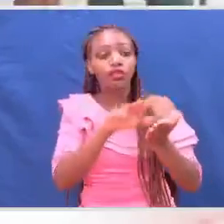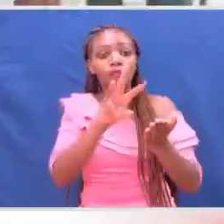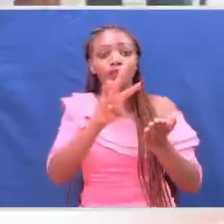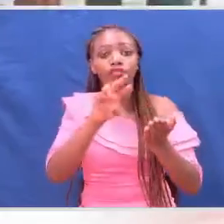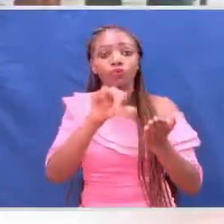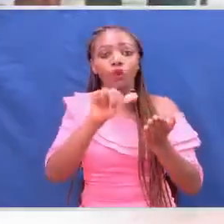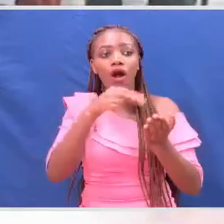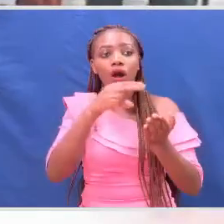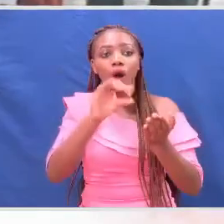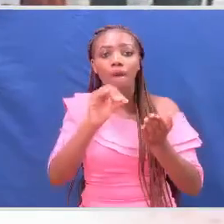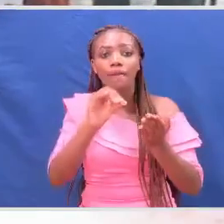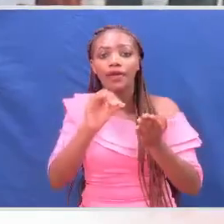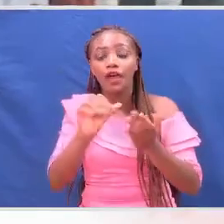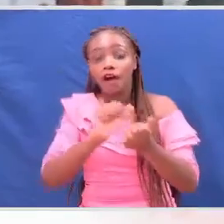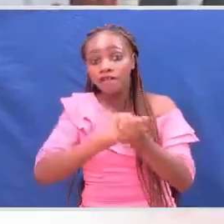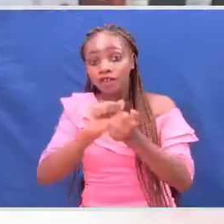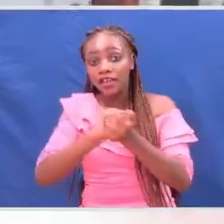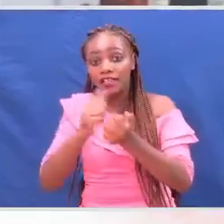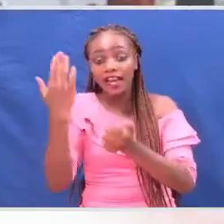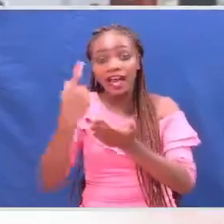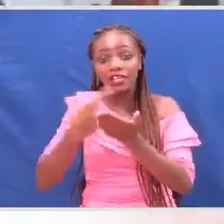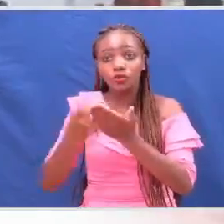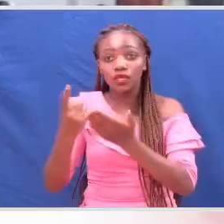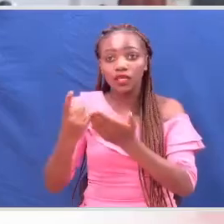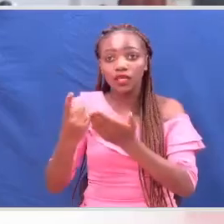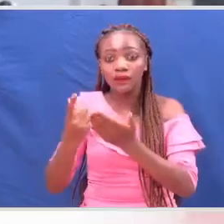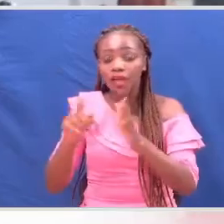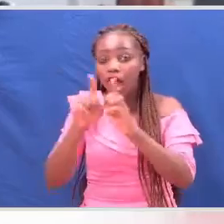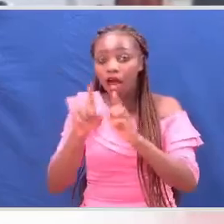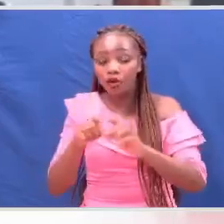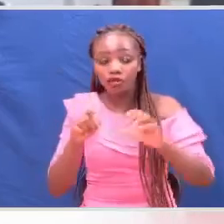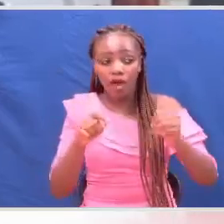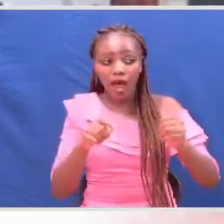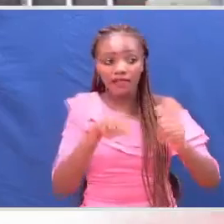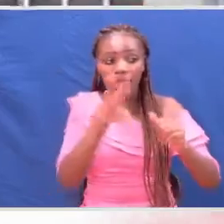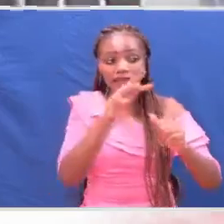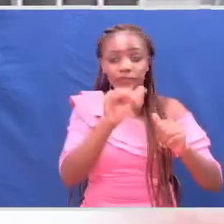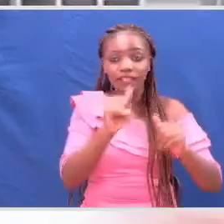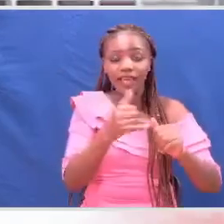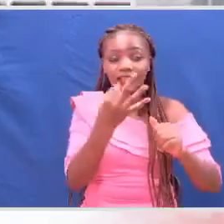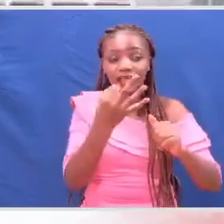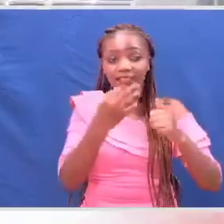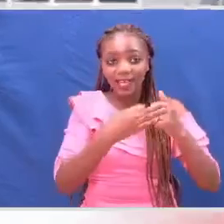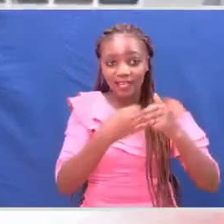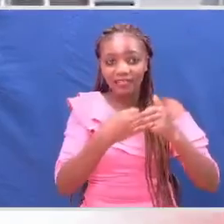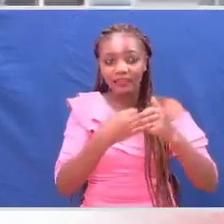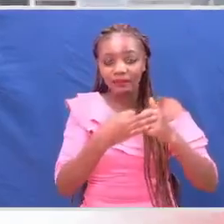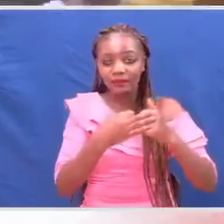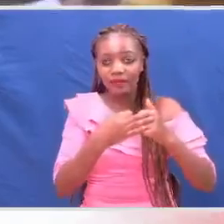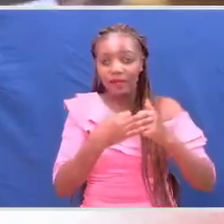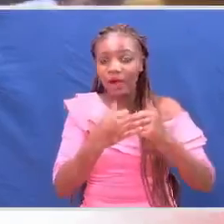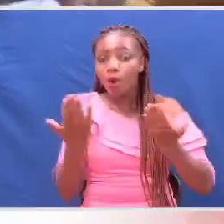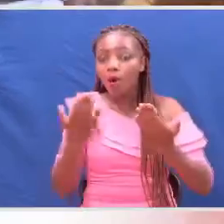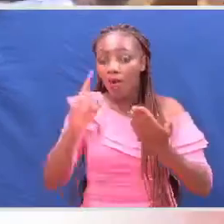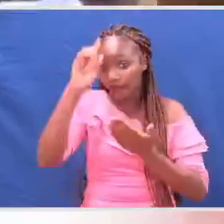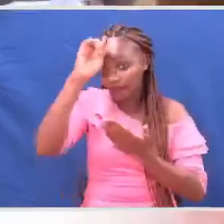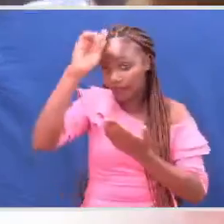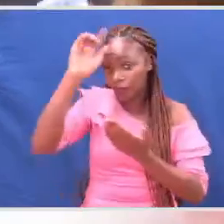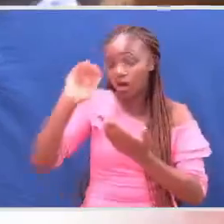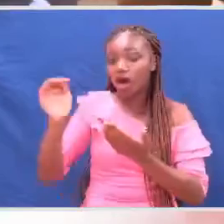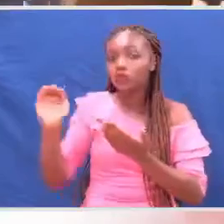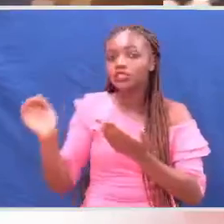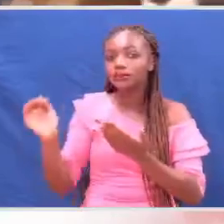Wahome mnamo Ijumaa wiki jana kati ya wawakilishi wadi 38 wa bunge la kaunti ya